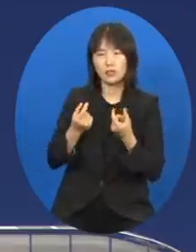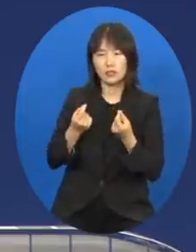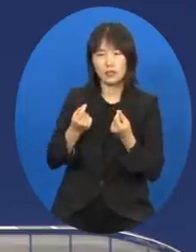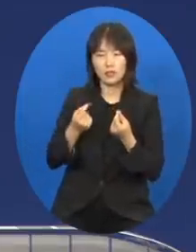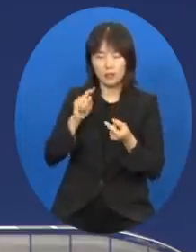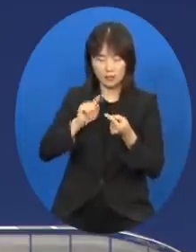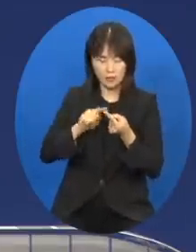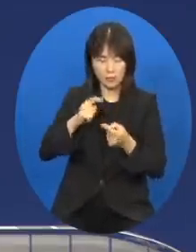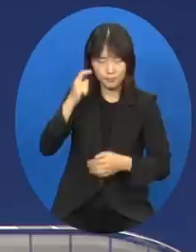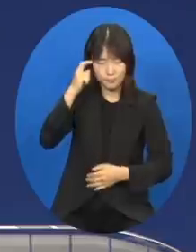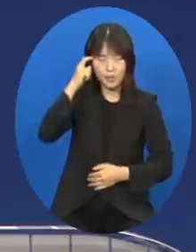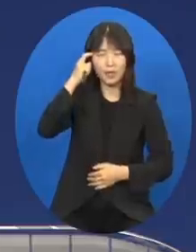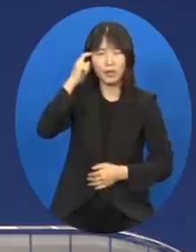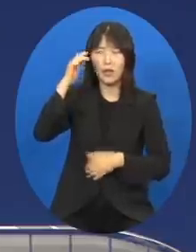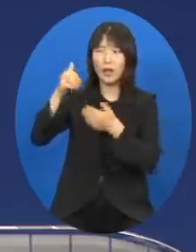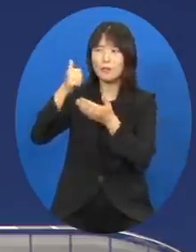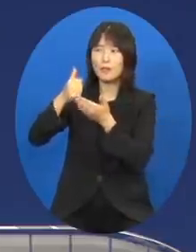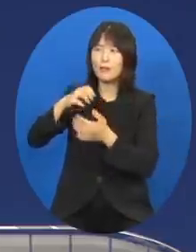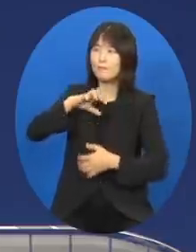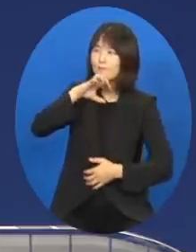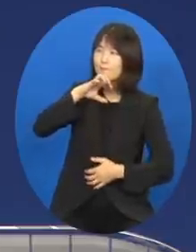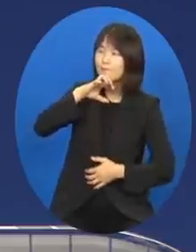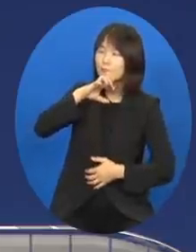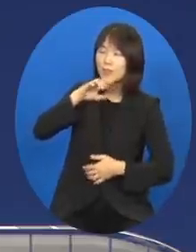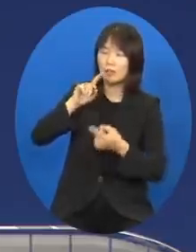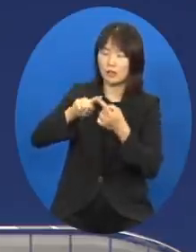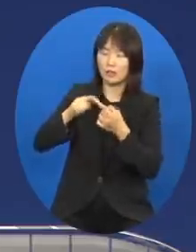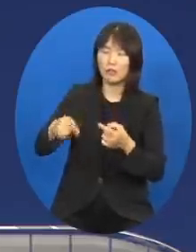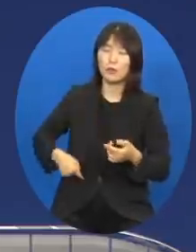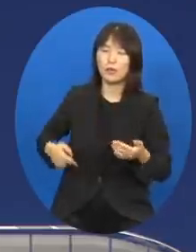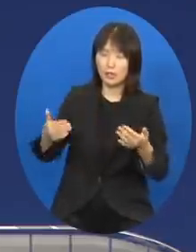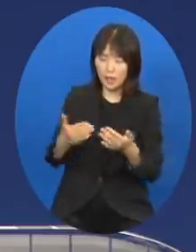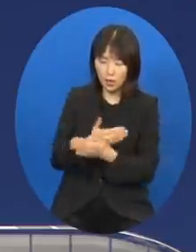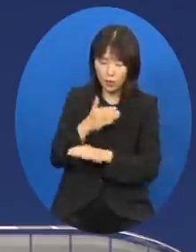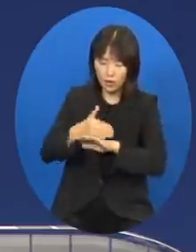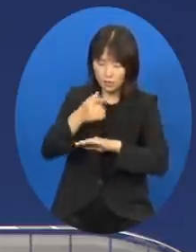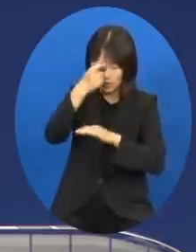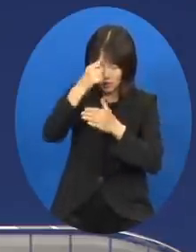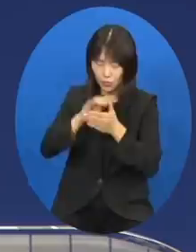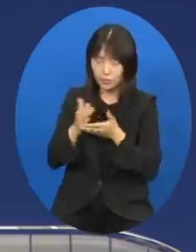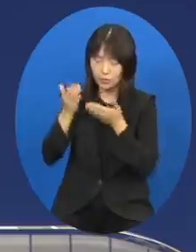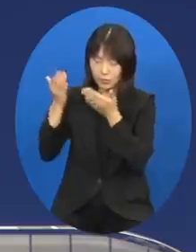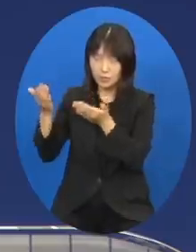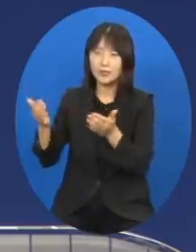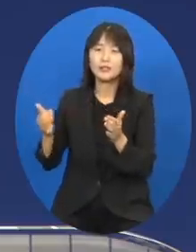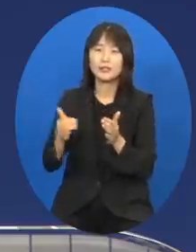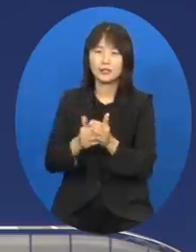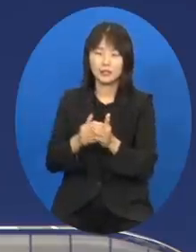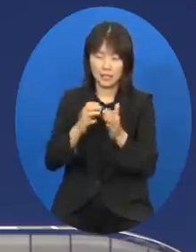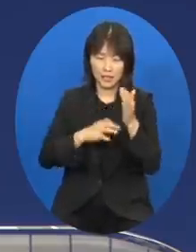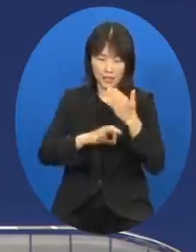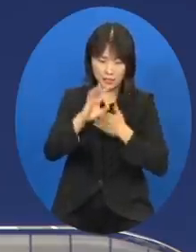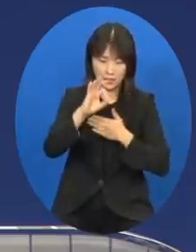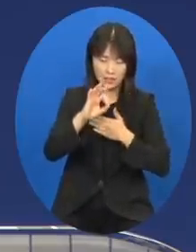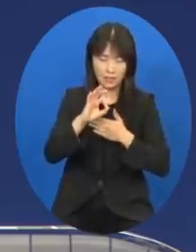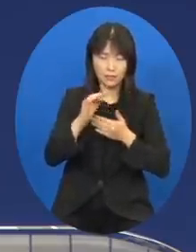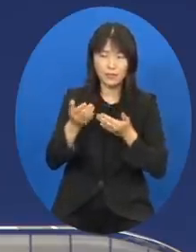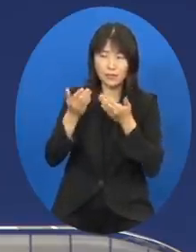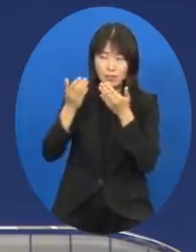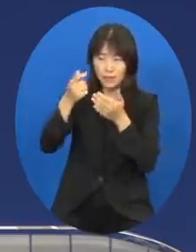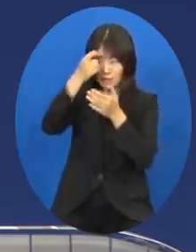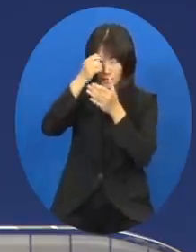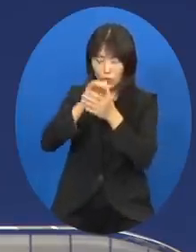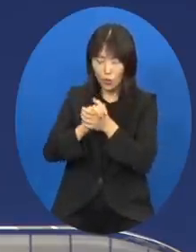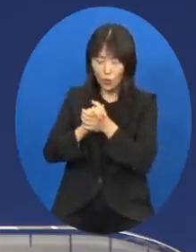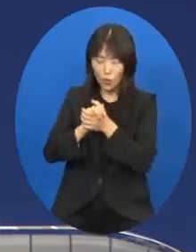깨닫고 하나님께 투정하였던 것을 회개하고 감사 기도를 드렸습니다. 아침에 드린 기도에